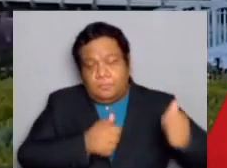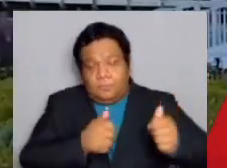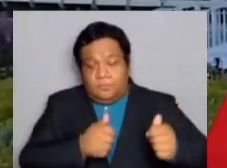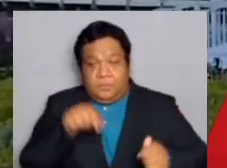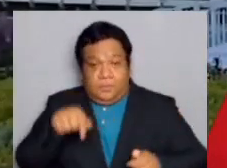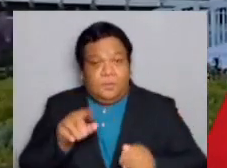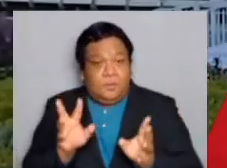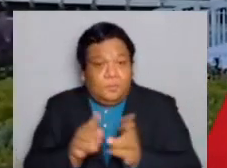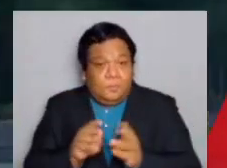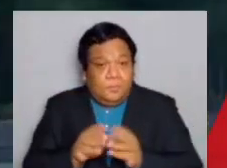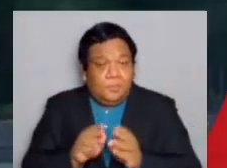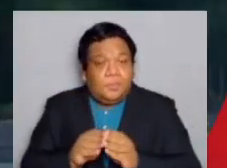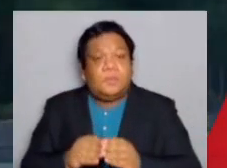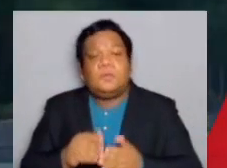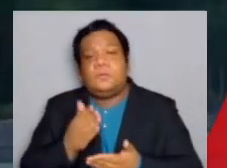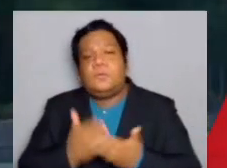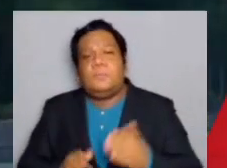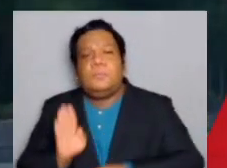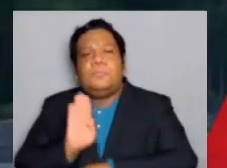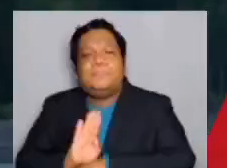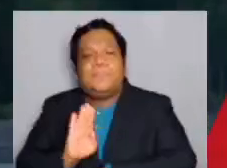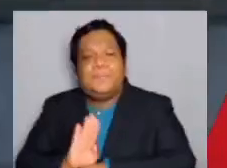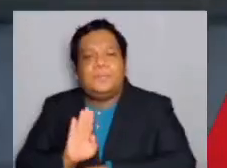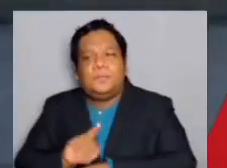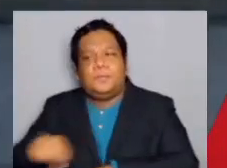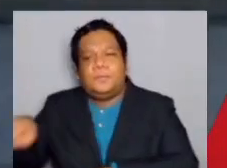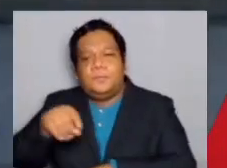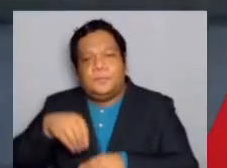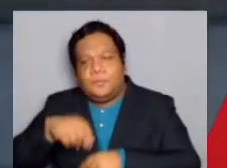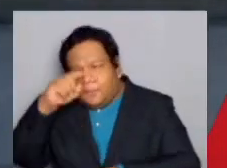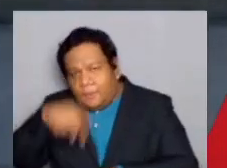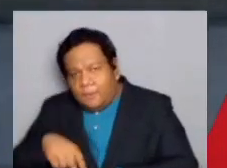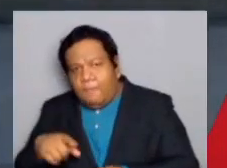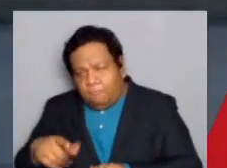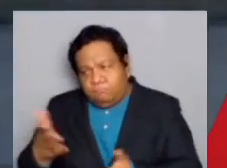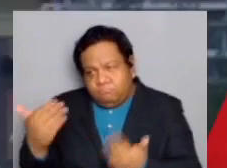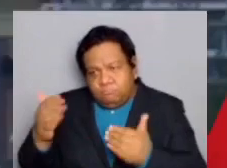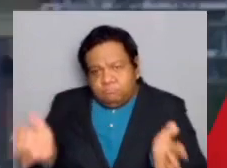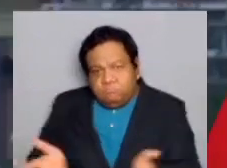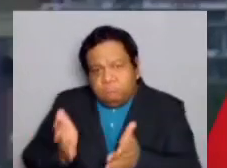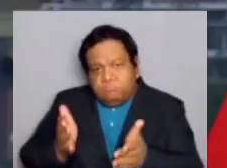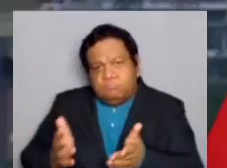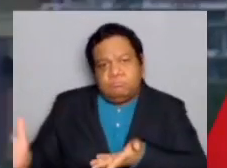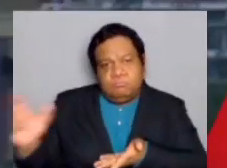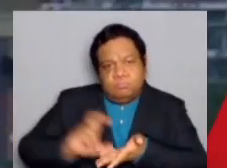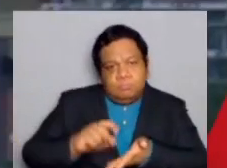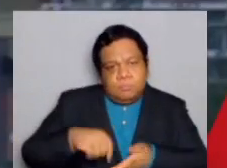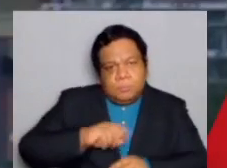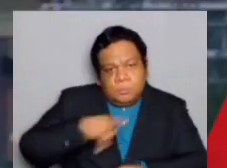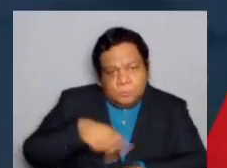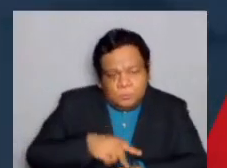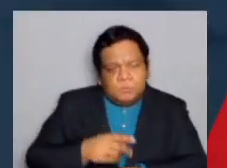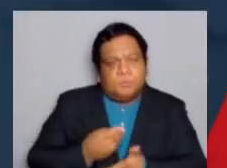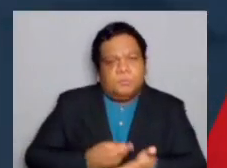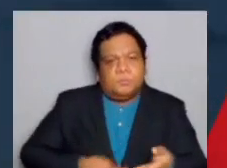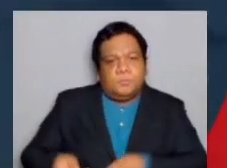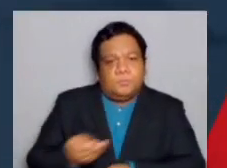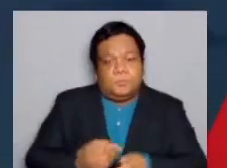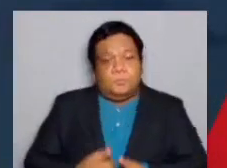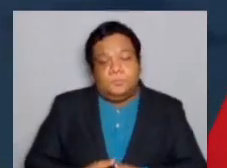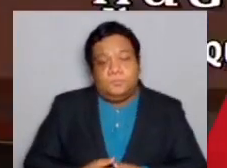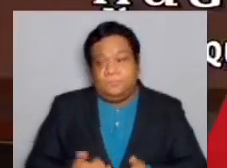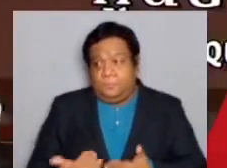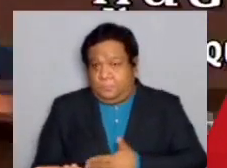ilang negosyante ng Thailand para makahikayat ng investments at maisulong ang economic agenda. Ngayong 9:40 ng umaga rito, dadalo si